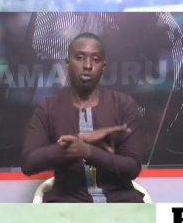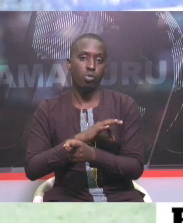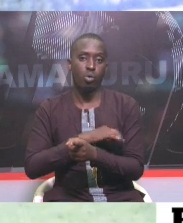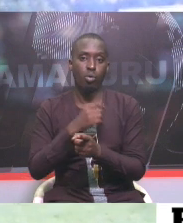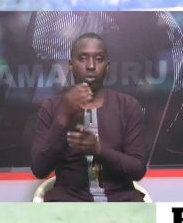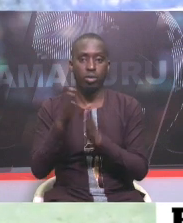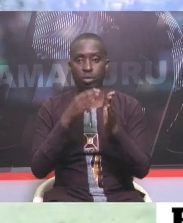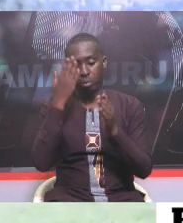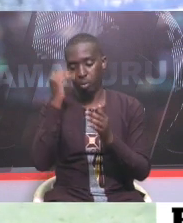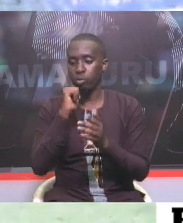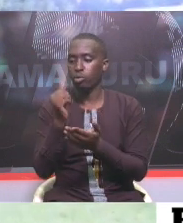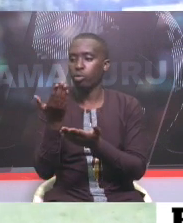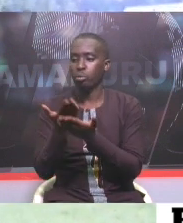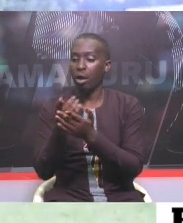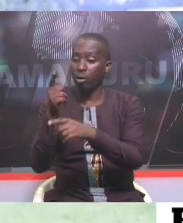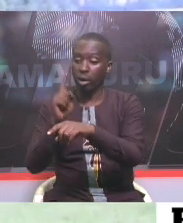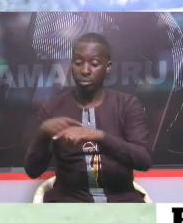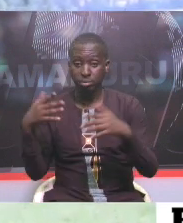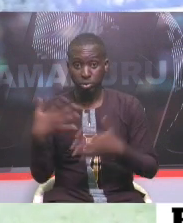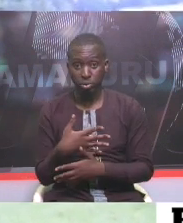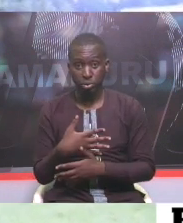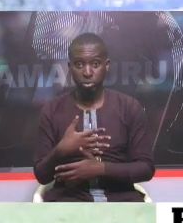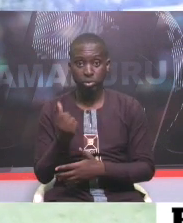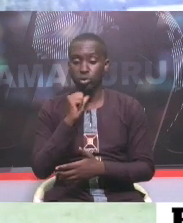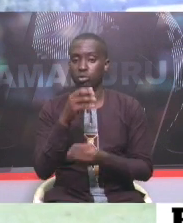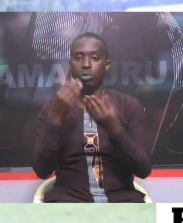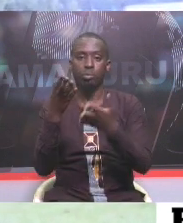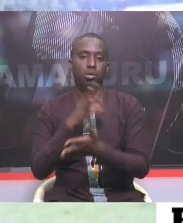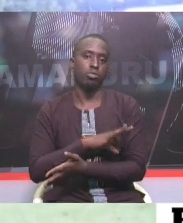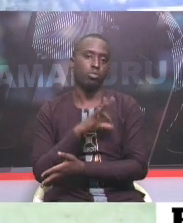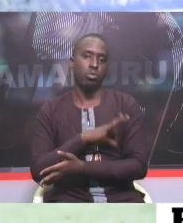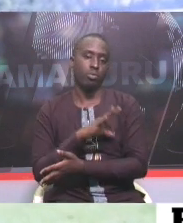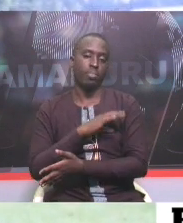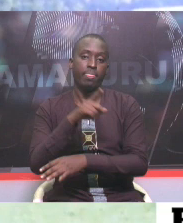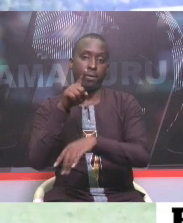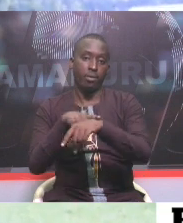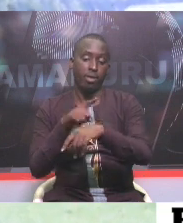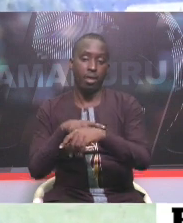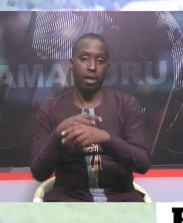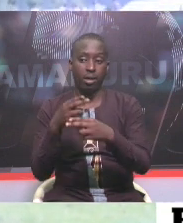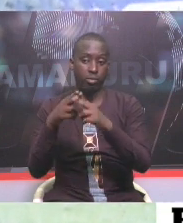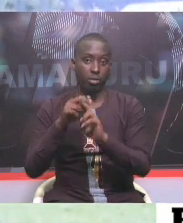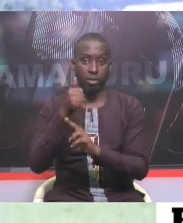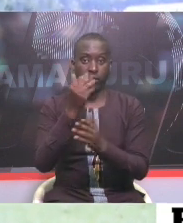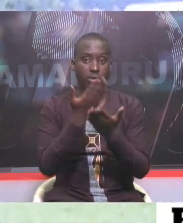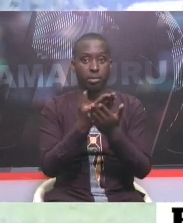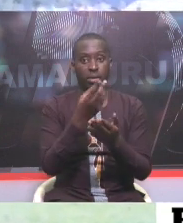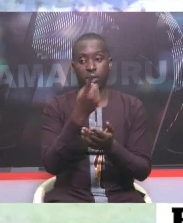kuko ntago waya mwaka ako kanya umutunguye utamuha inyungu. Icyo gihe inguzanyo yawe nimba watse